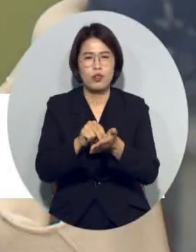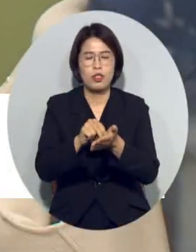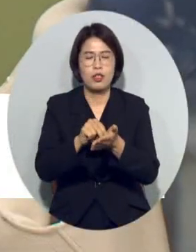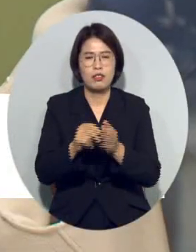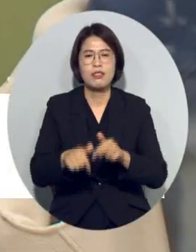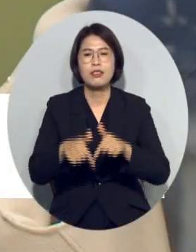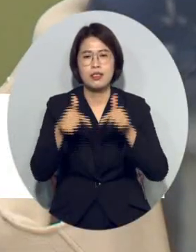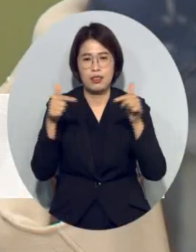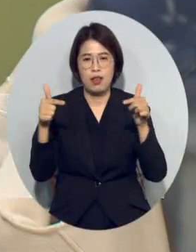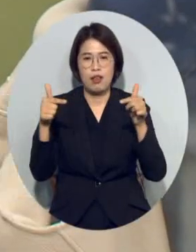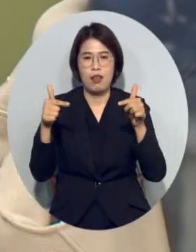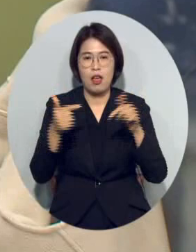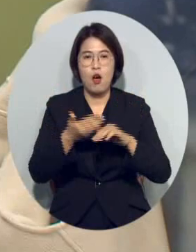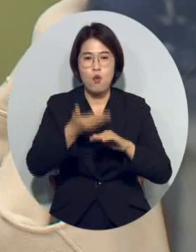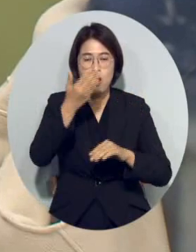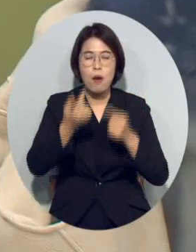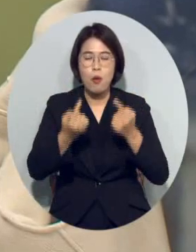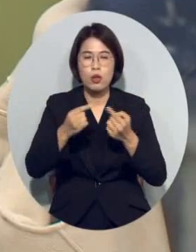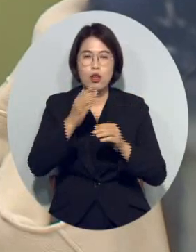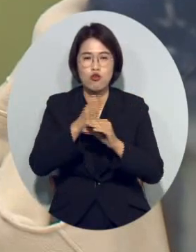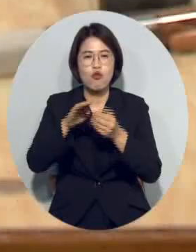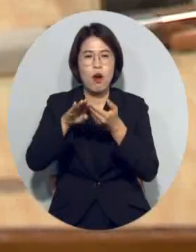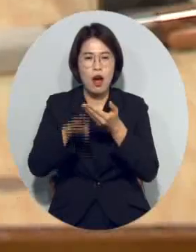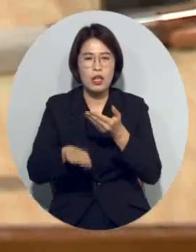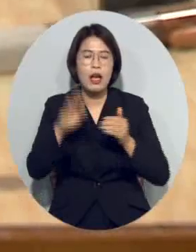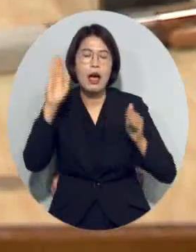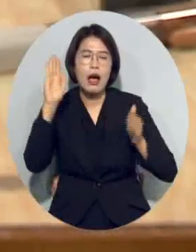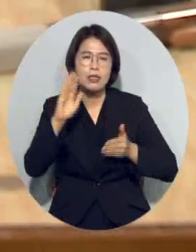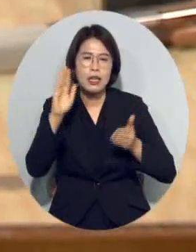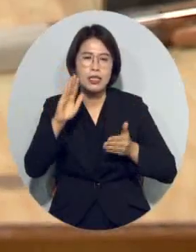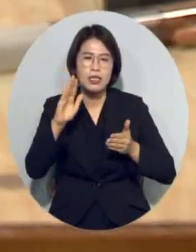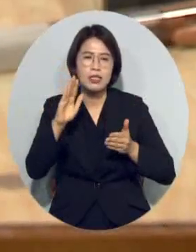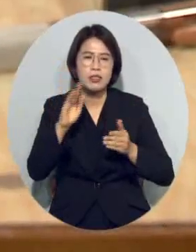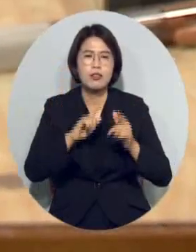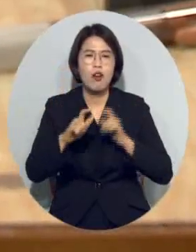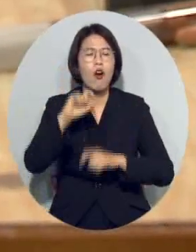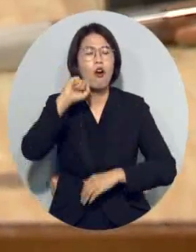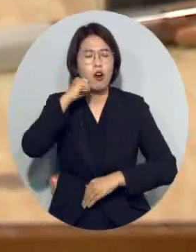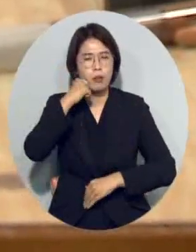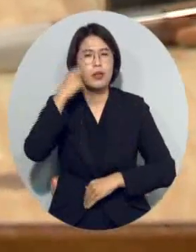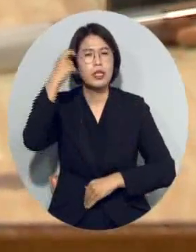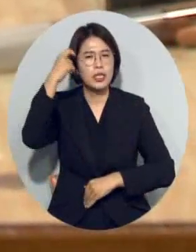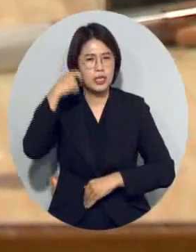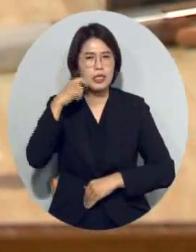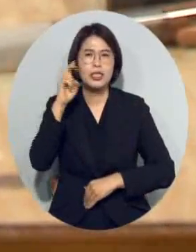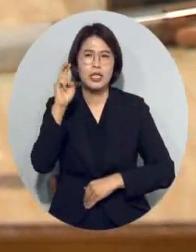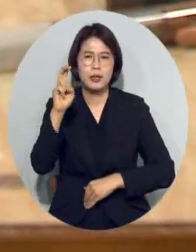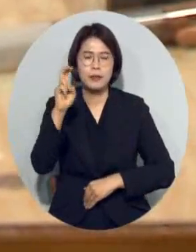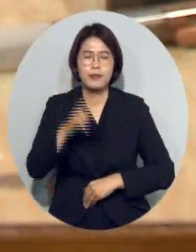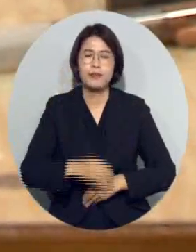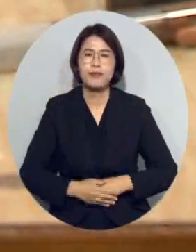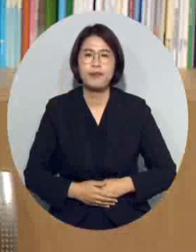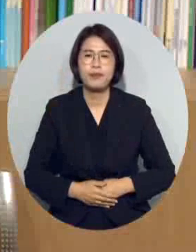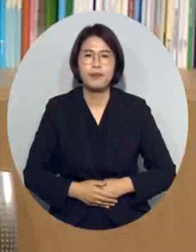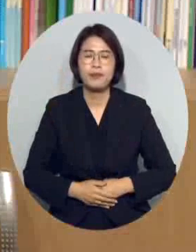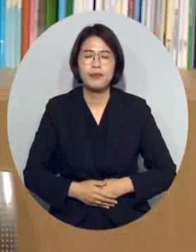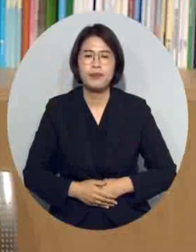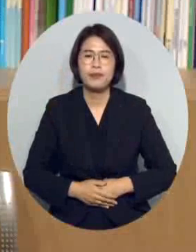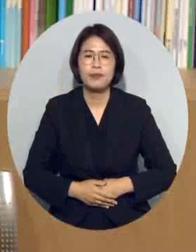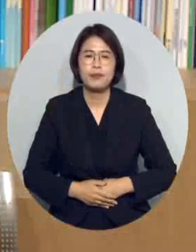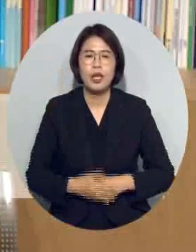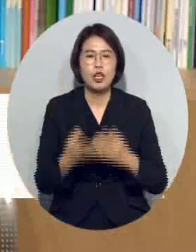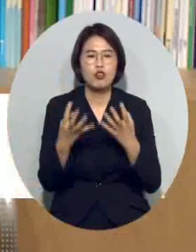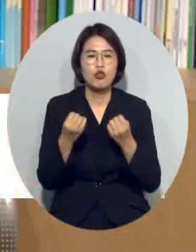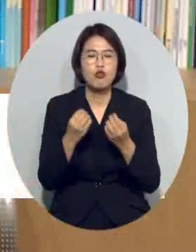나타났습니다. 상위권보다 중하위권 수험생들이 체감적으로 더 어렵다고 느꼈을 것으로 보입니다.